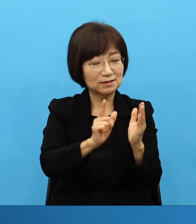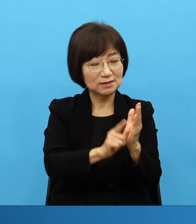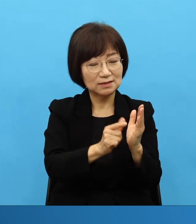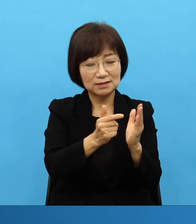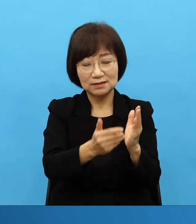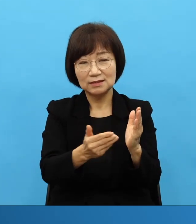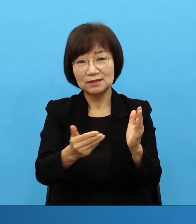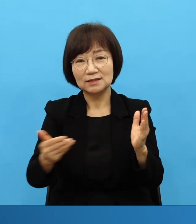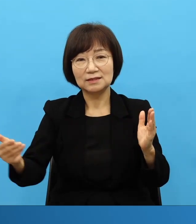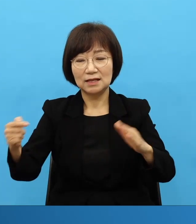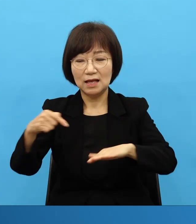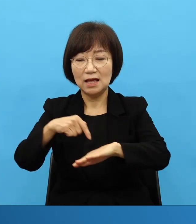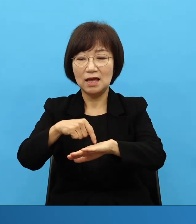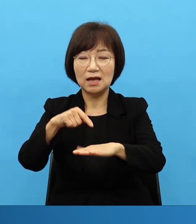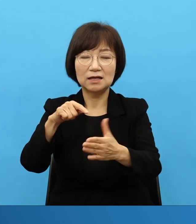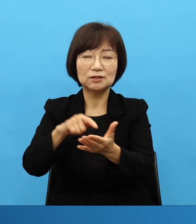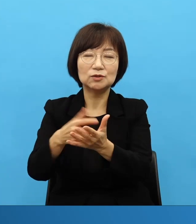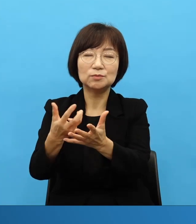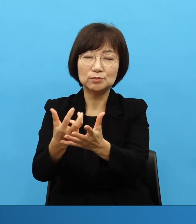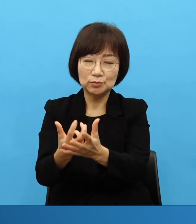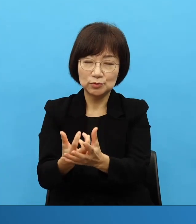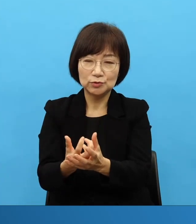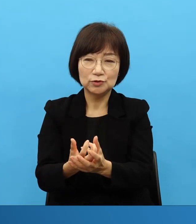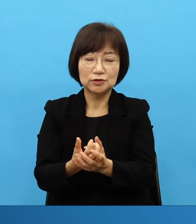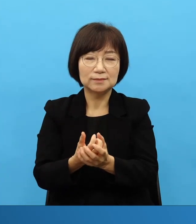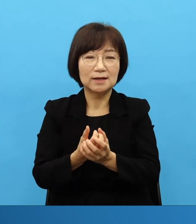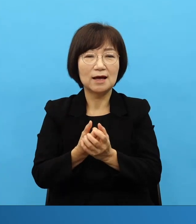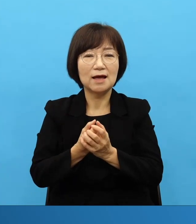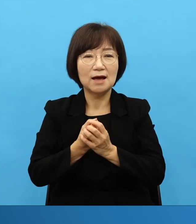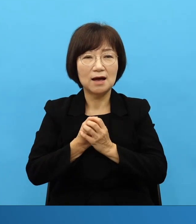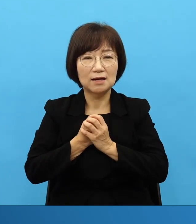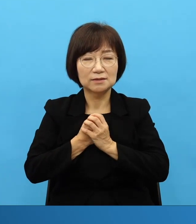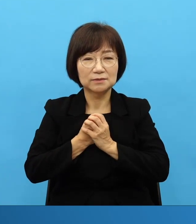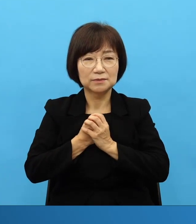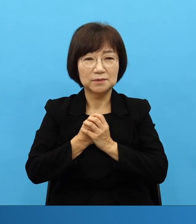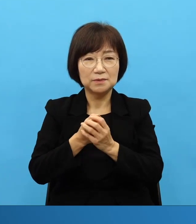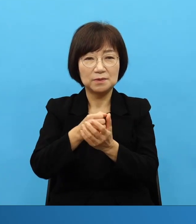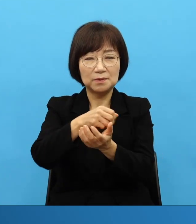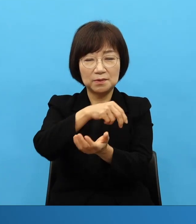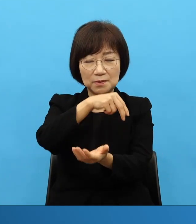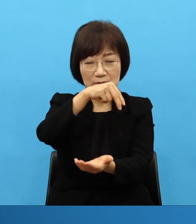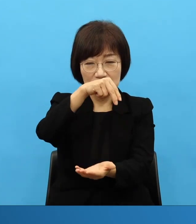렘넌트 시대를 오래 안고